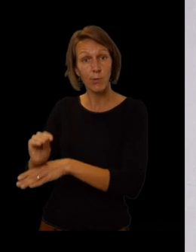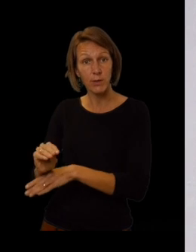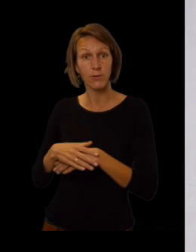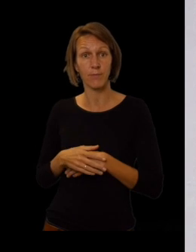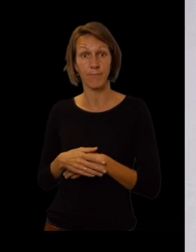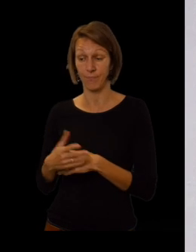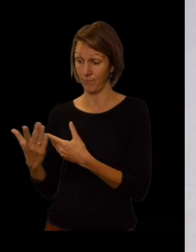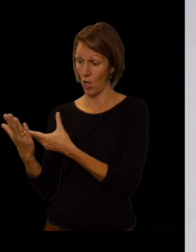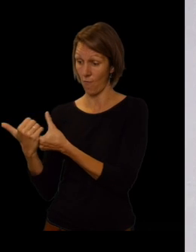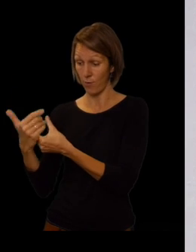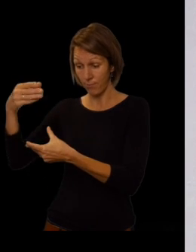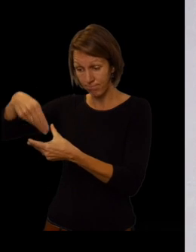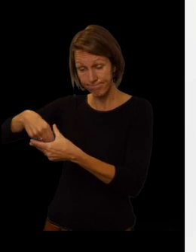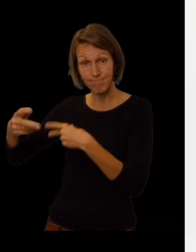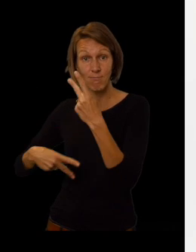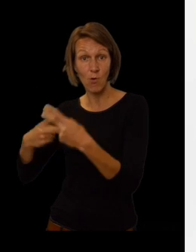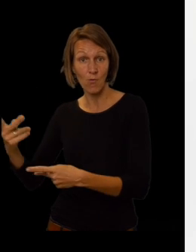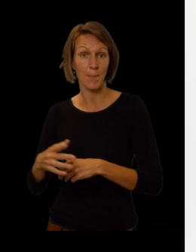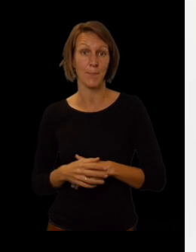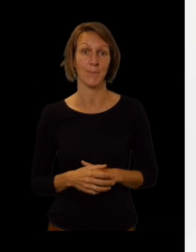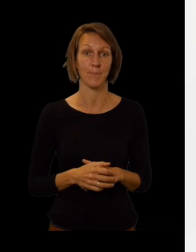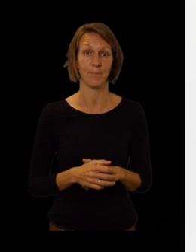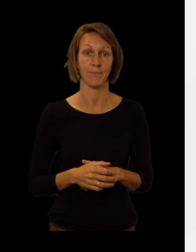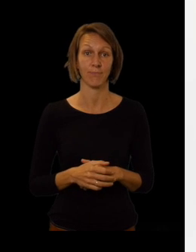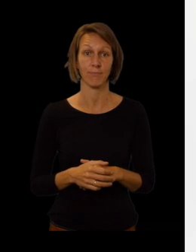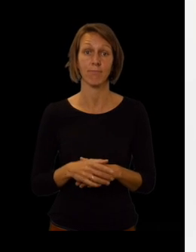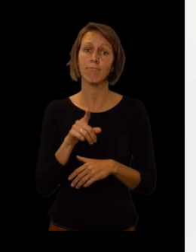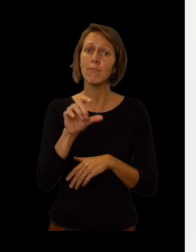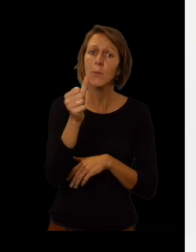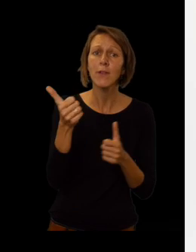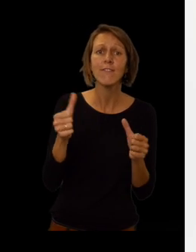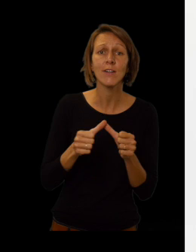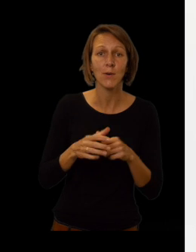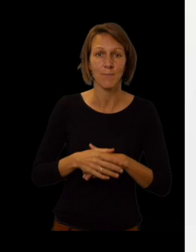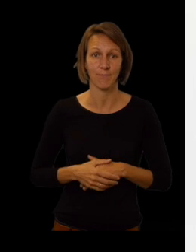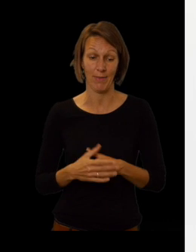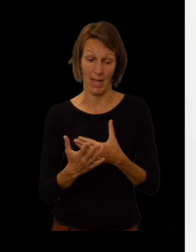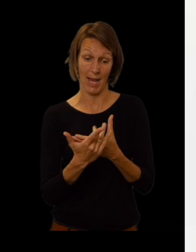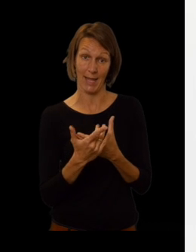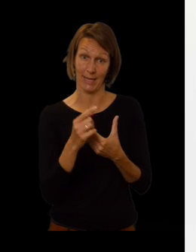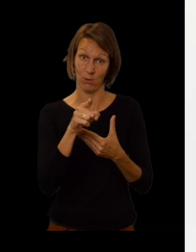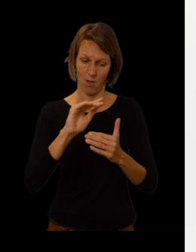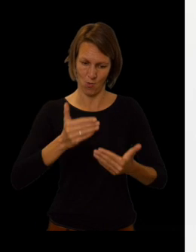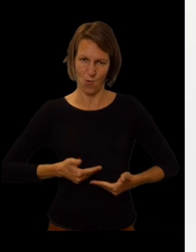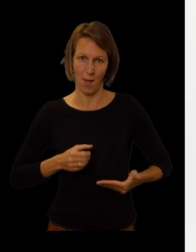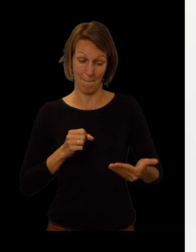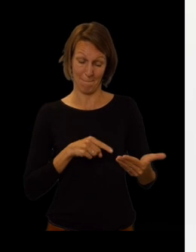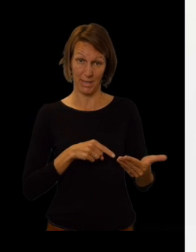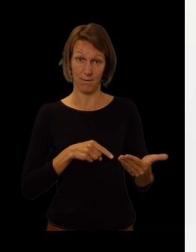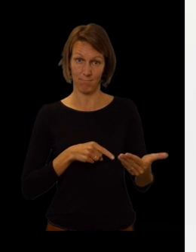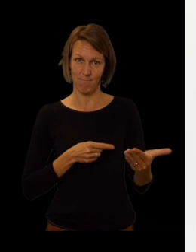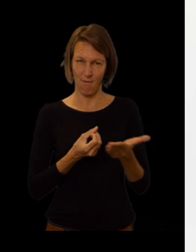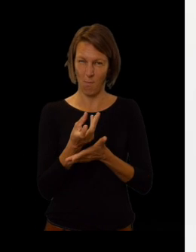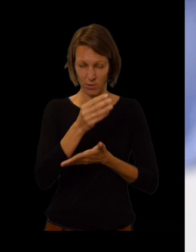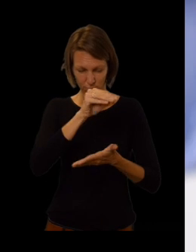protection et l'enveloppe de retour. Tout d'abord, vous devez bien vous identifier grâce à l'invitation que vous avez reçue. Cette lettre